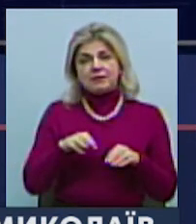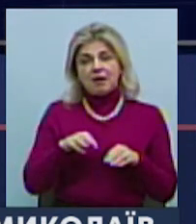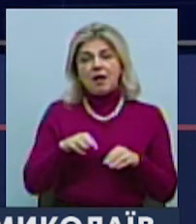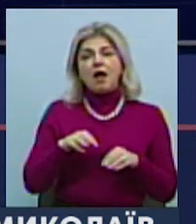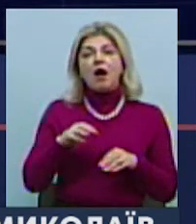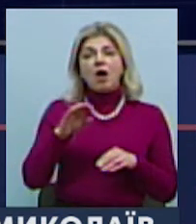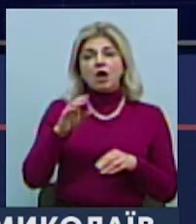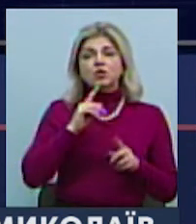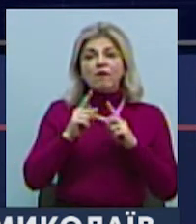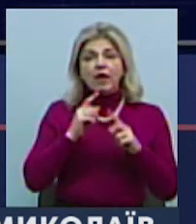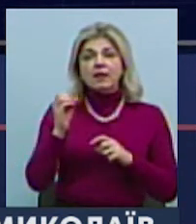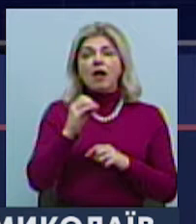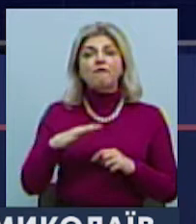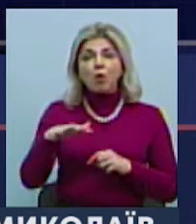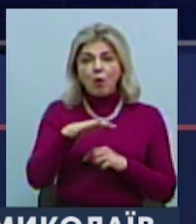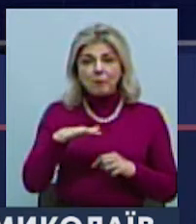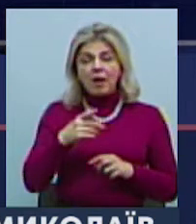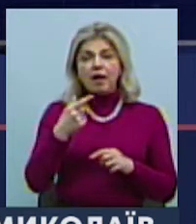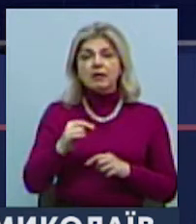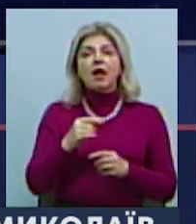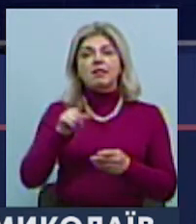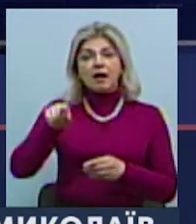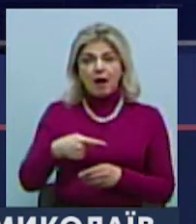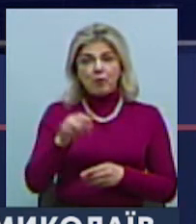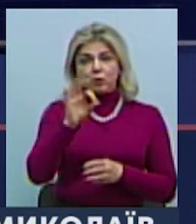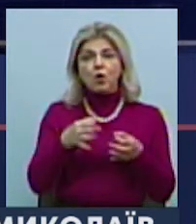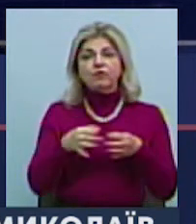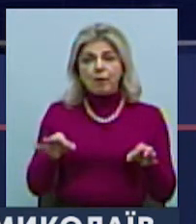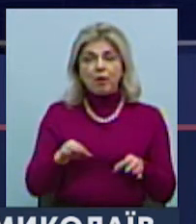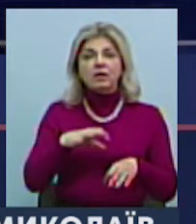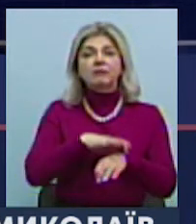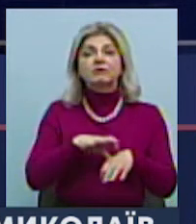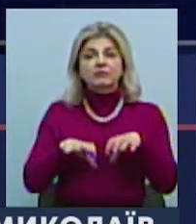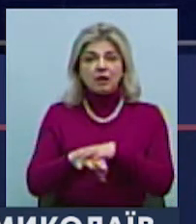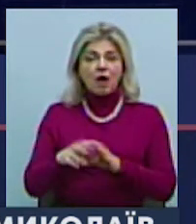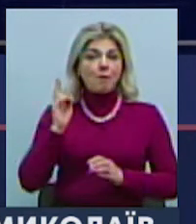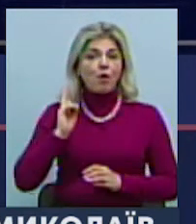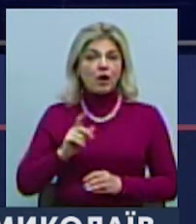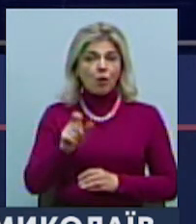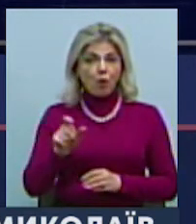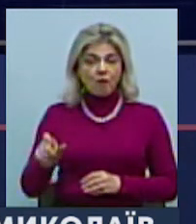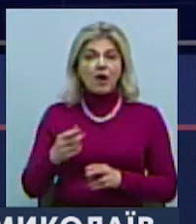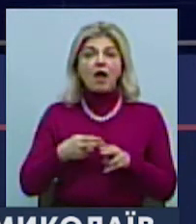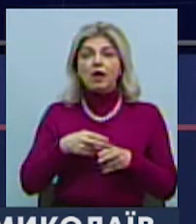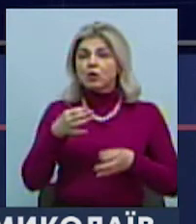который содержит требования о незамедлительном освобождении захваченных моряков. Это ходатайство не было удовлетворено, суд